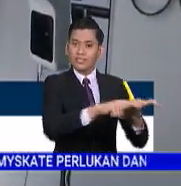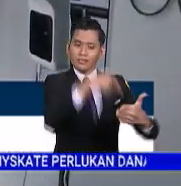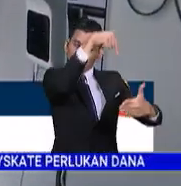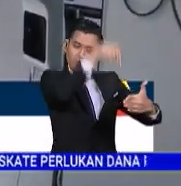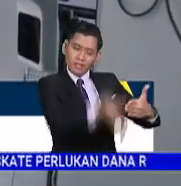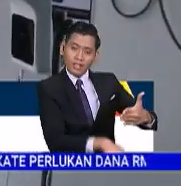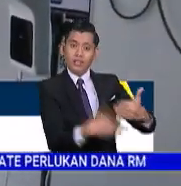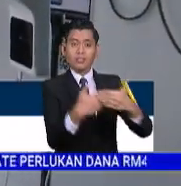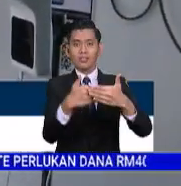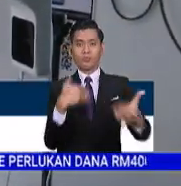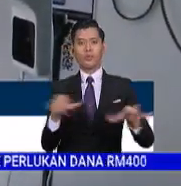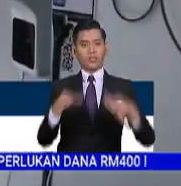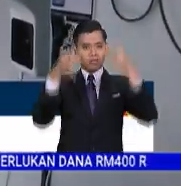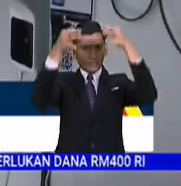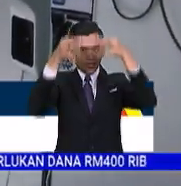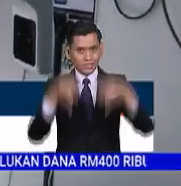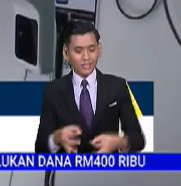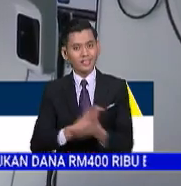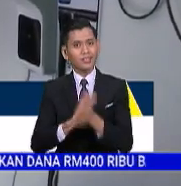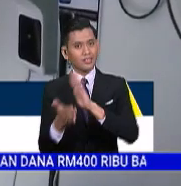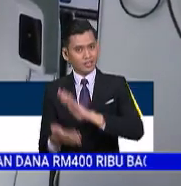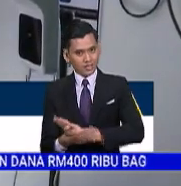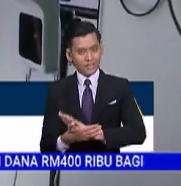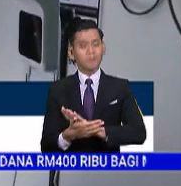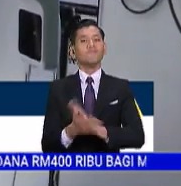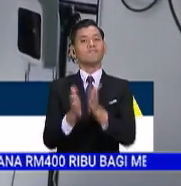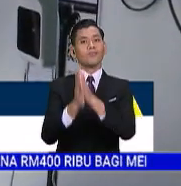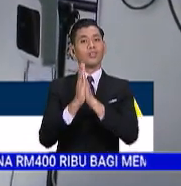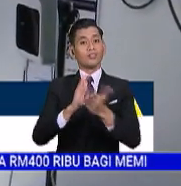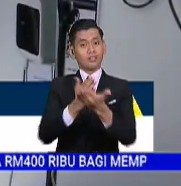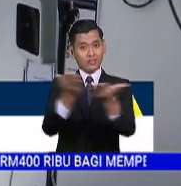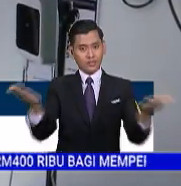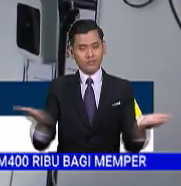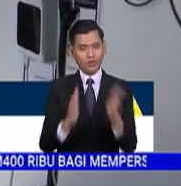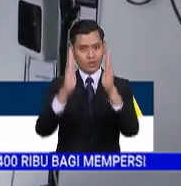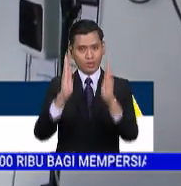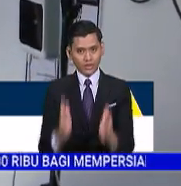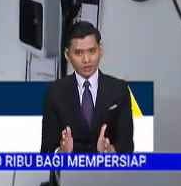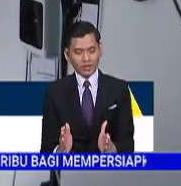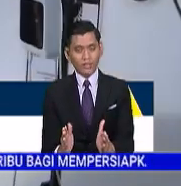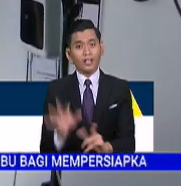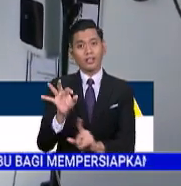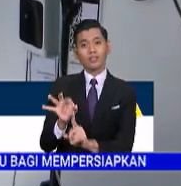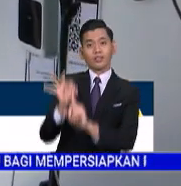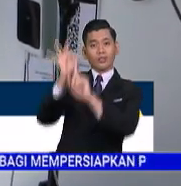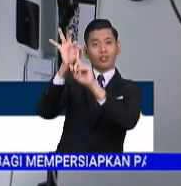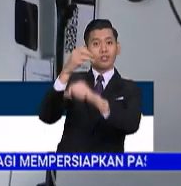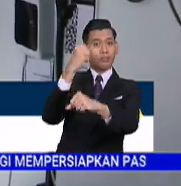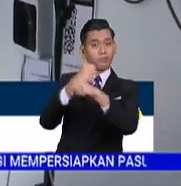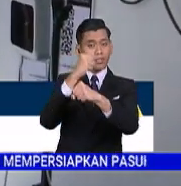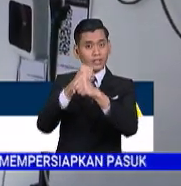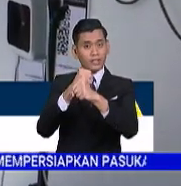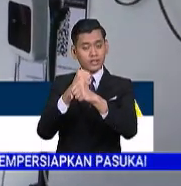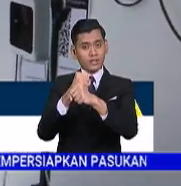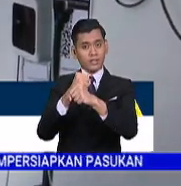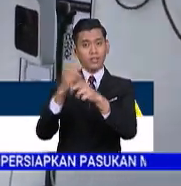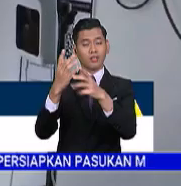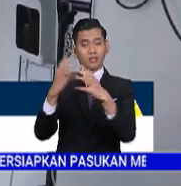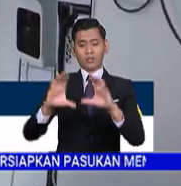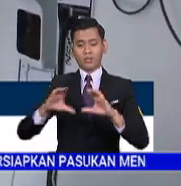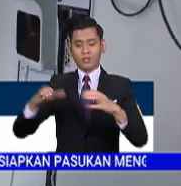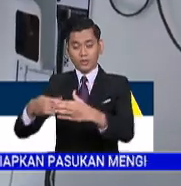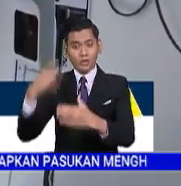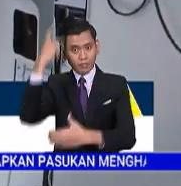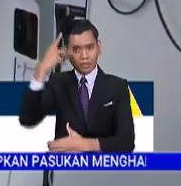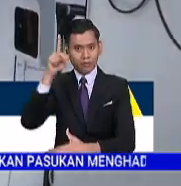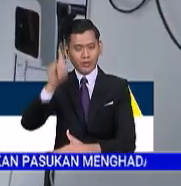terperinci sebelum diputuskan. Justru, beliau meminta semua pihak yang terlibat khususnya petugas parti politik untuk terus